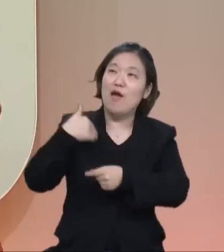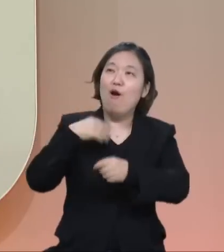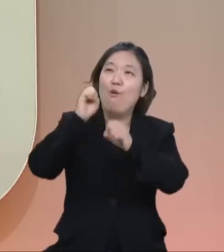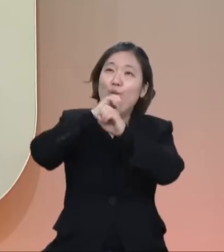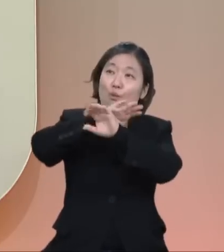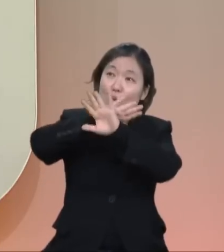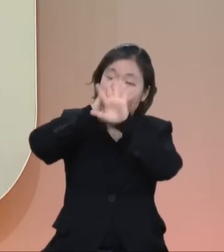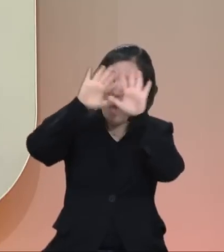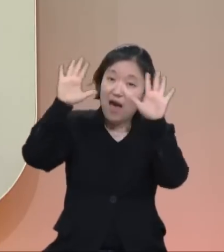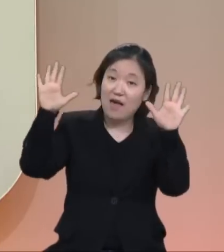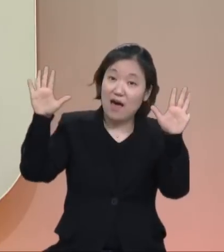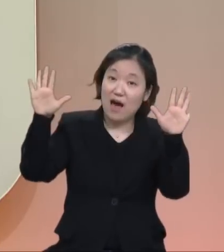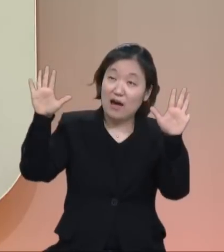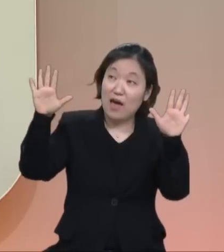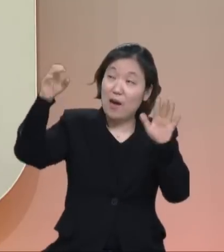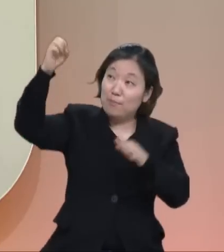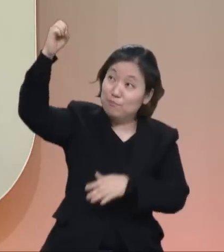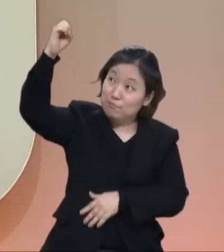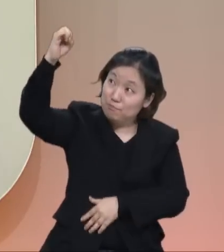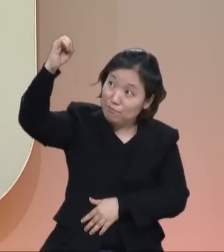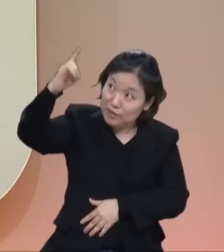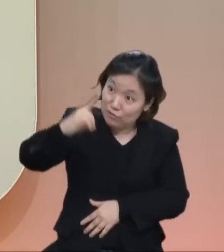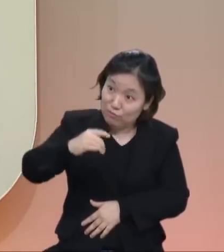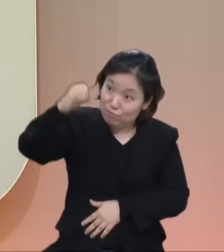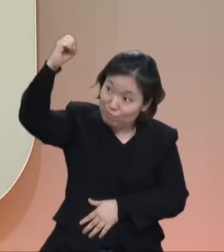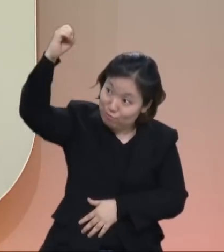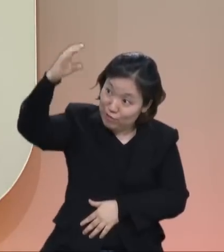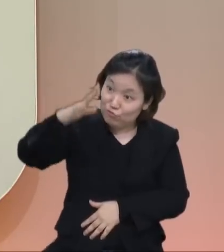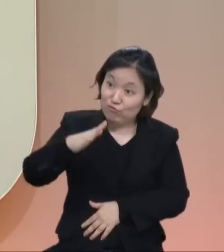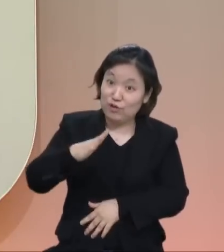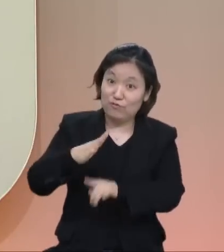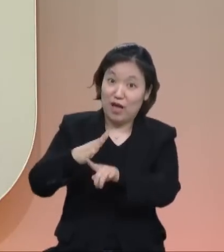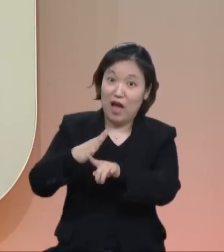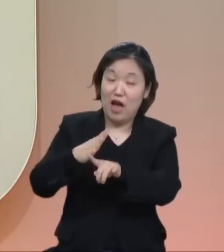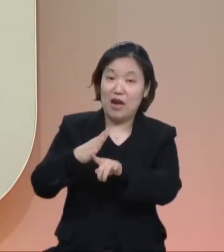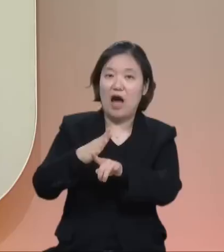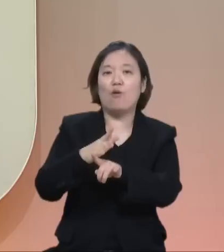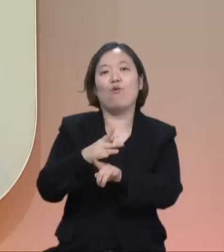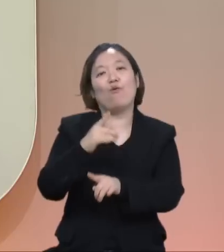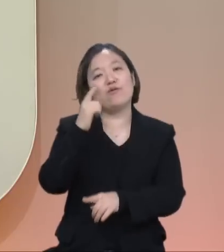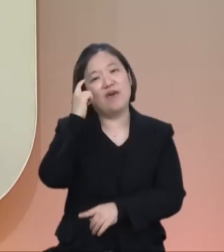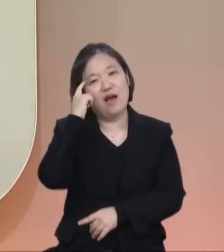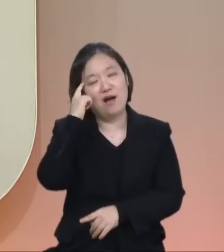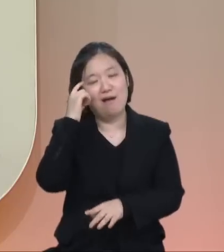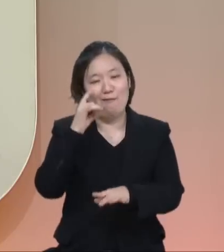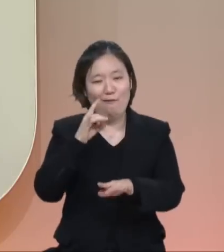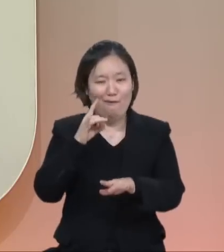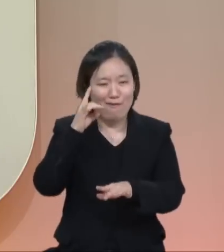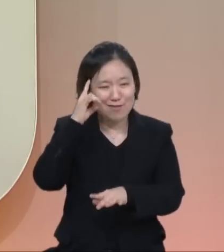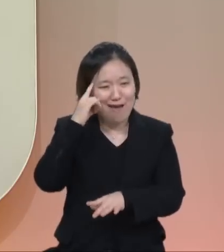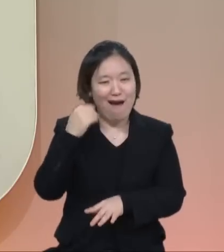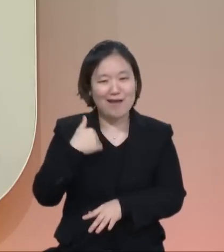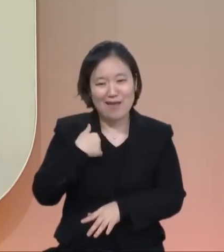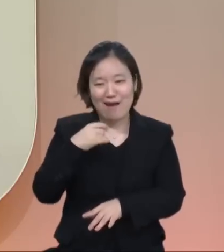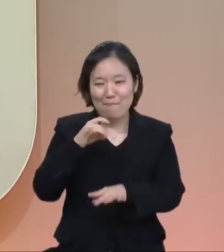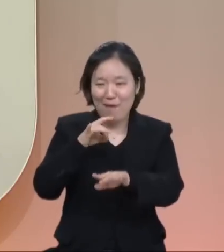환하게 비추고 있구나라는 것을 다시 한번